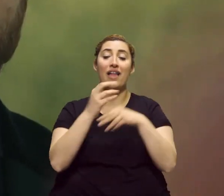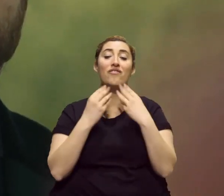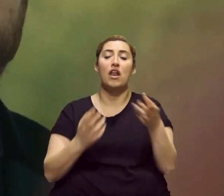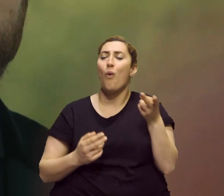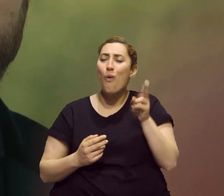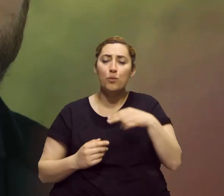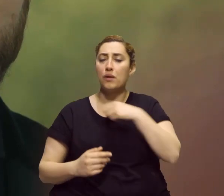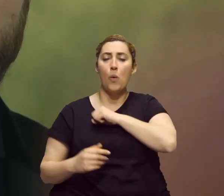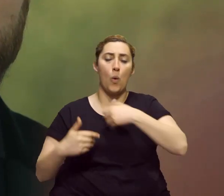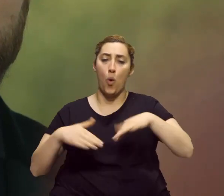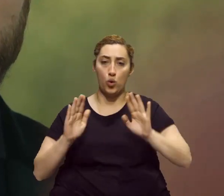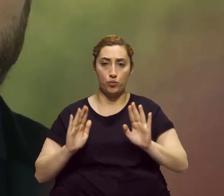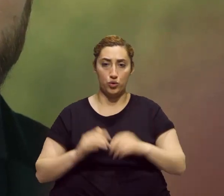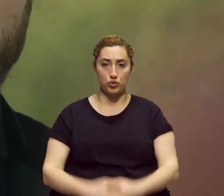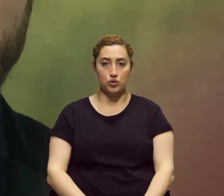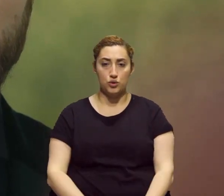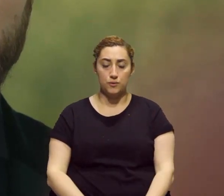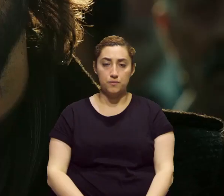ölümden korkmayız.